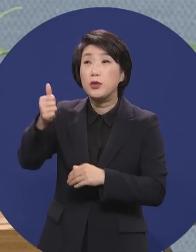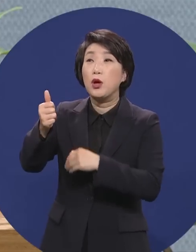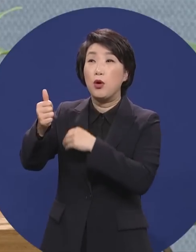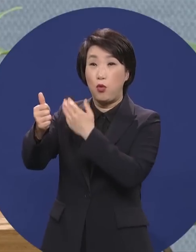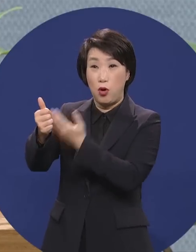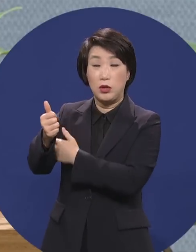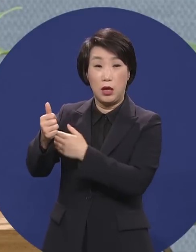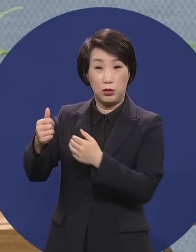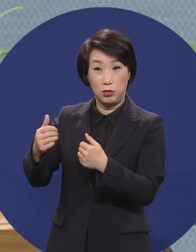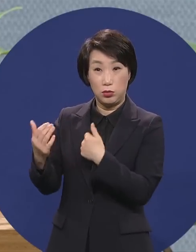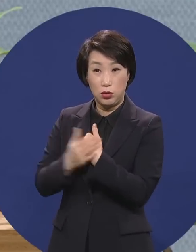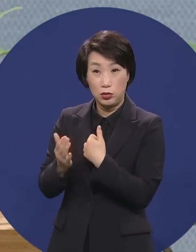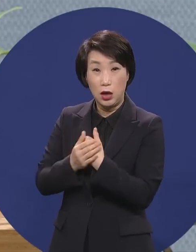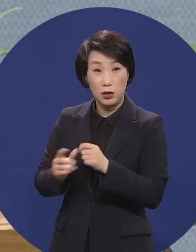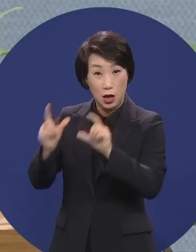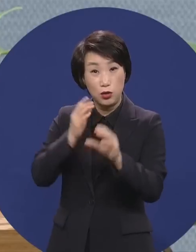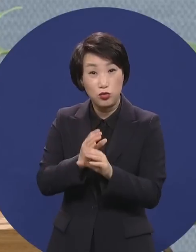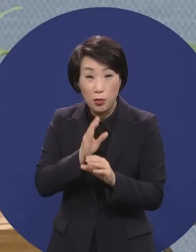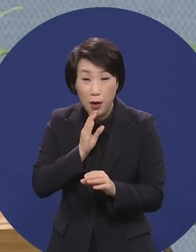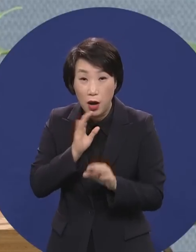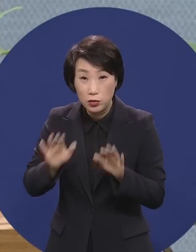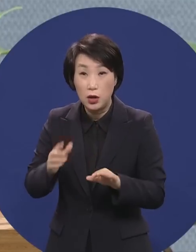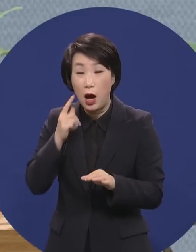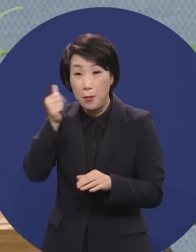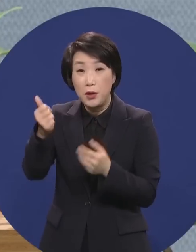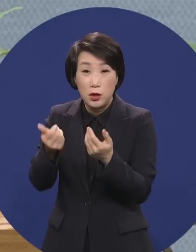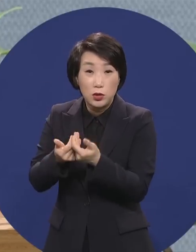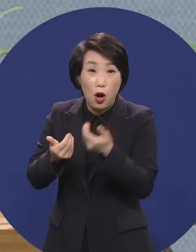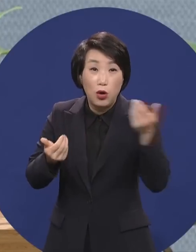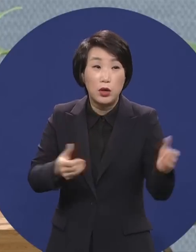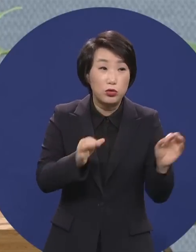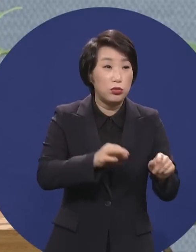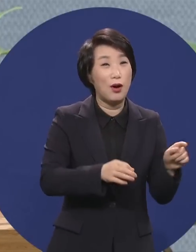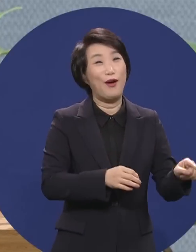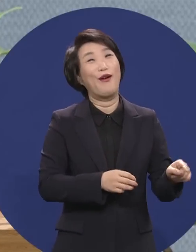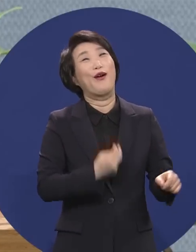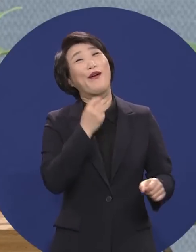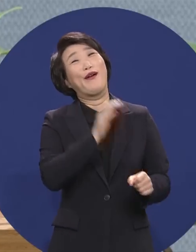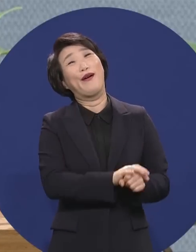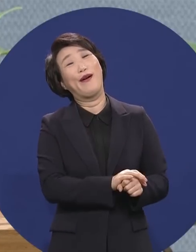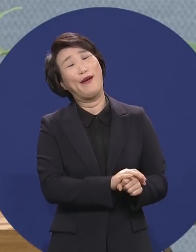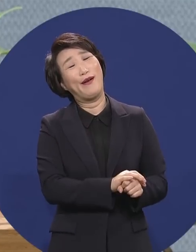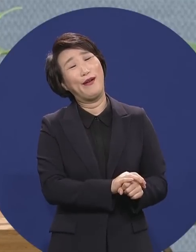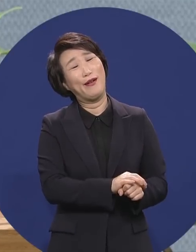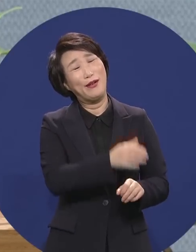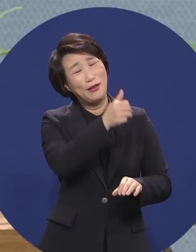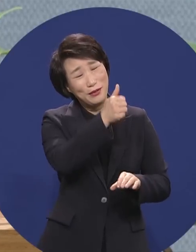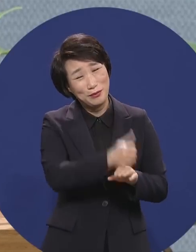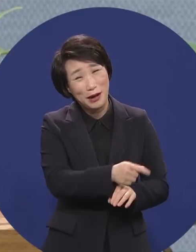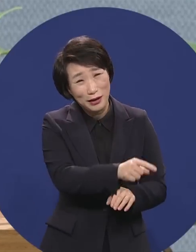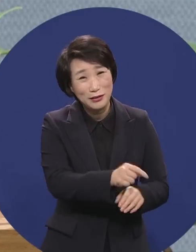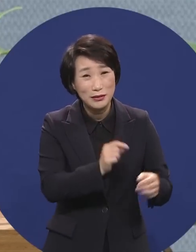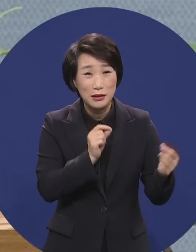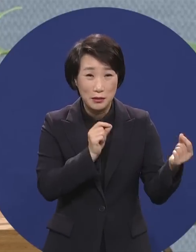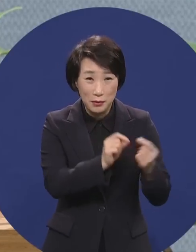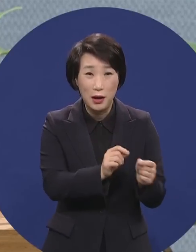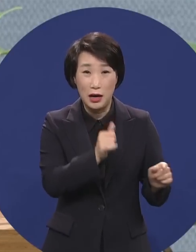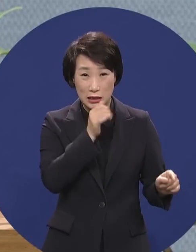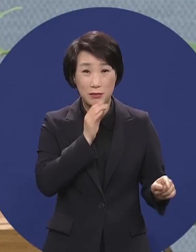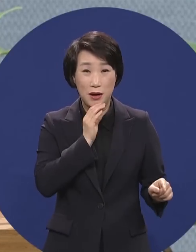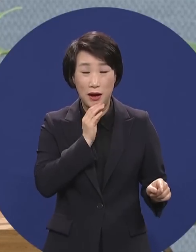고난으로 살았지만 아버지를 떠나는 순간에 어찌 그렇게 비참한 최후가 그에게